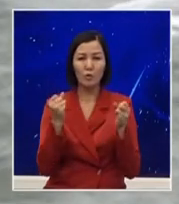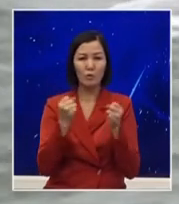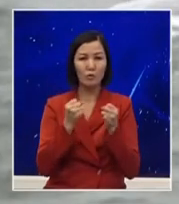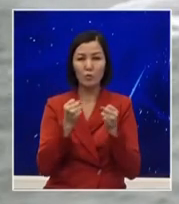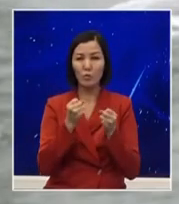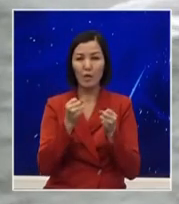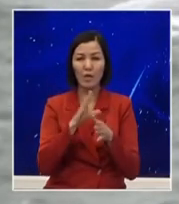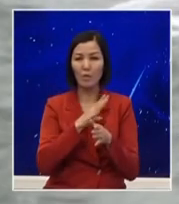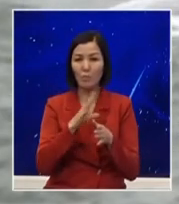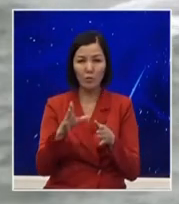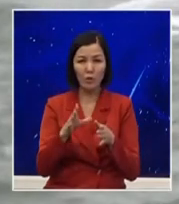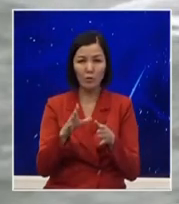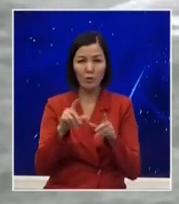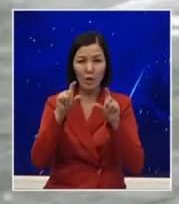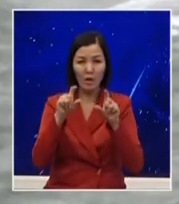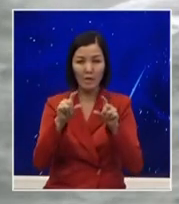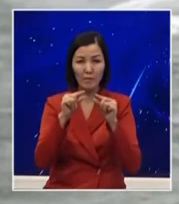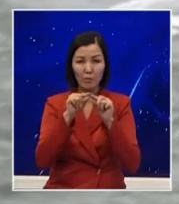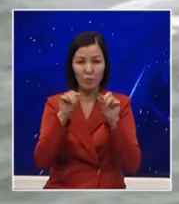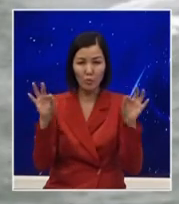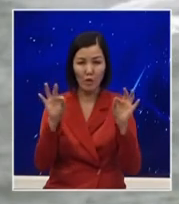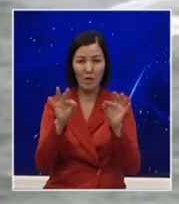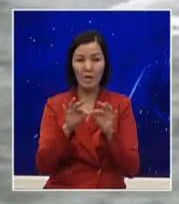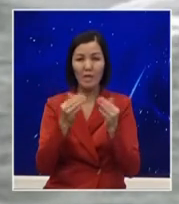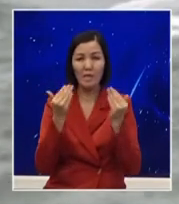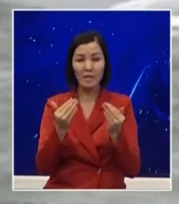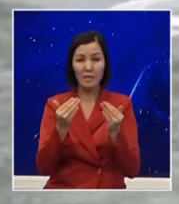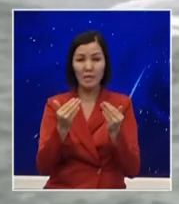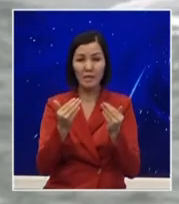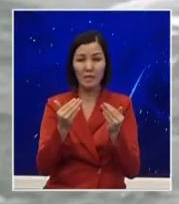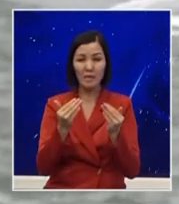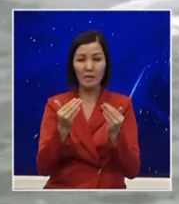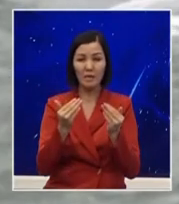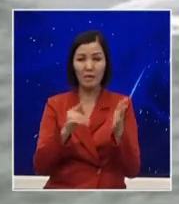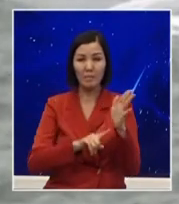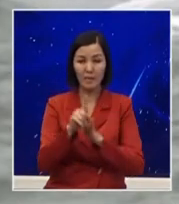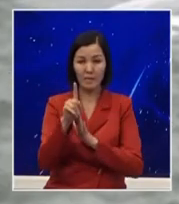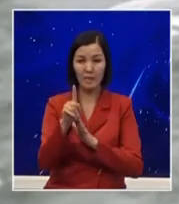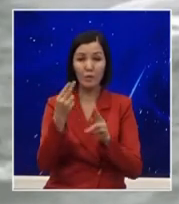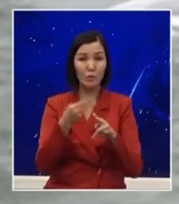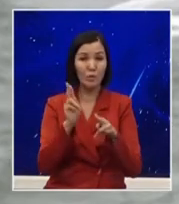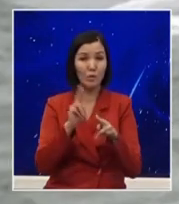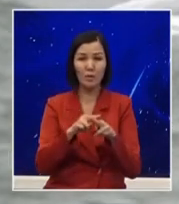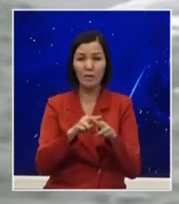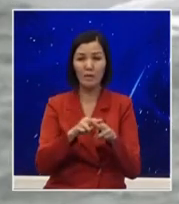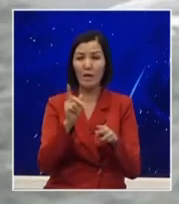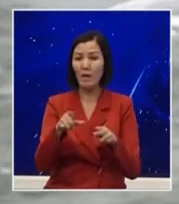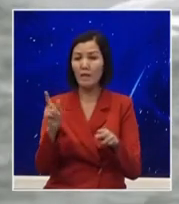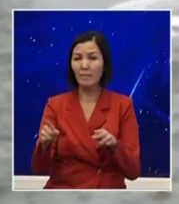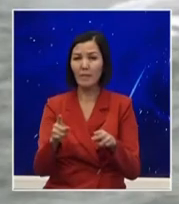Әлі мұздың қалыңдығы деп айтсақ та, қалыңдығы да жоқ. Енді-енді ғана құрылып келеді. Сондықтан азаматтарға